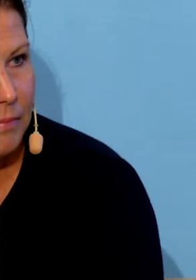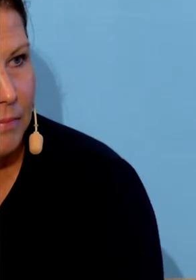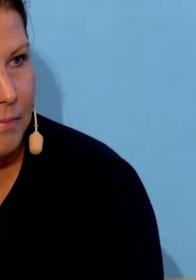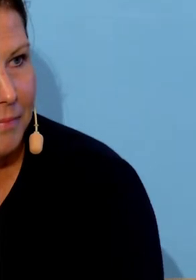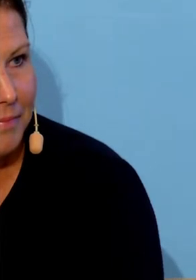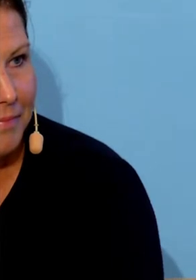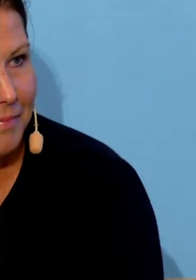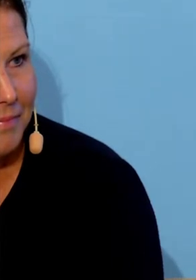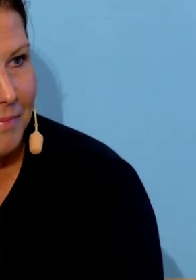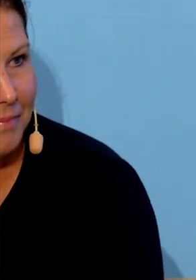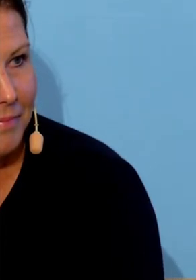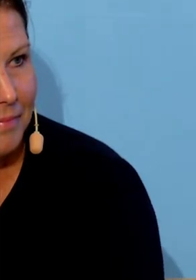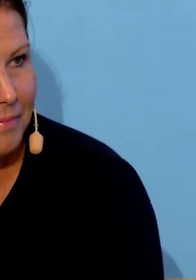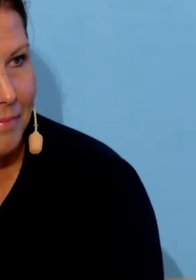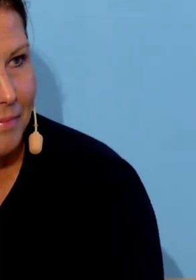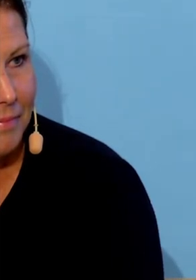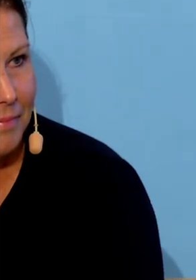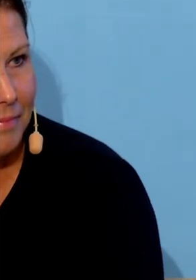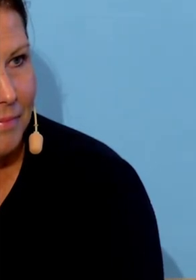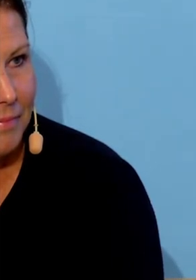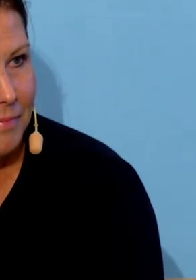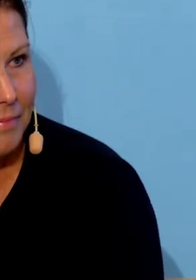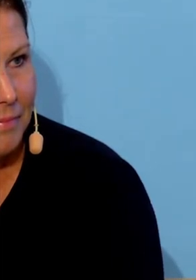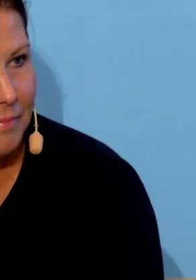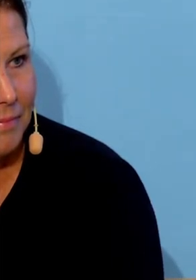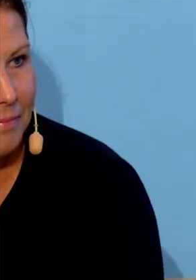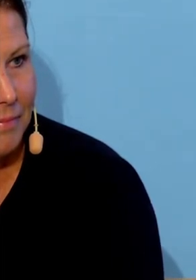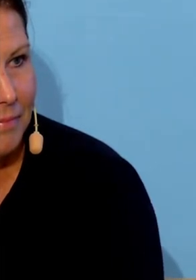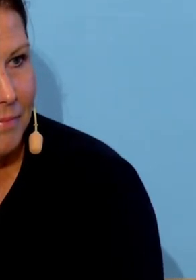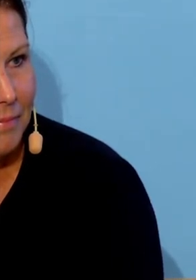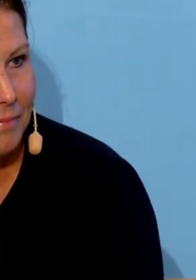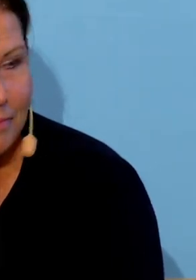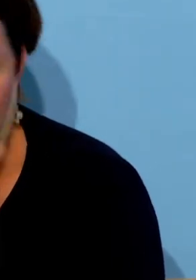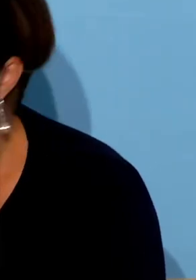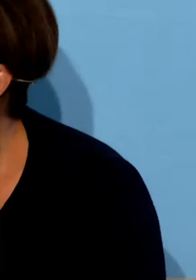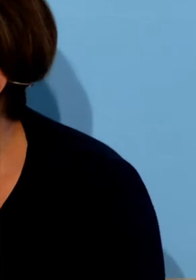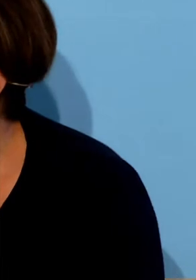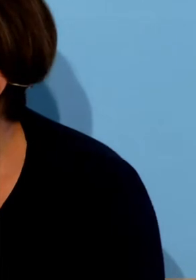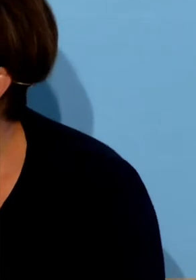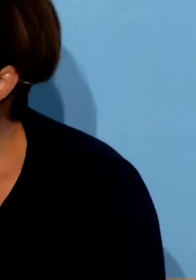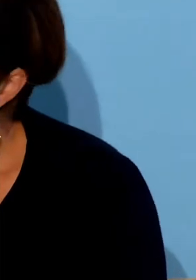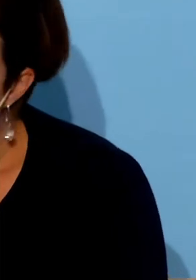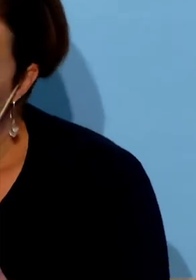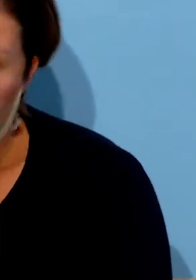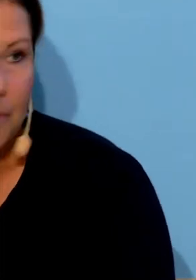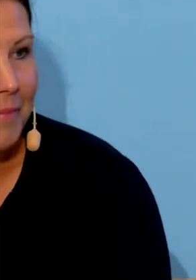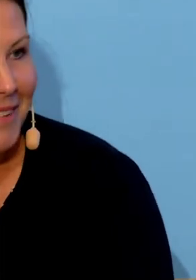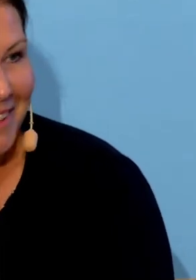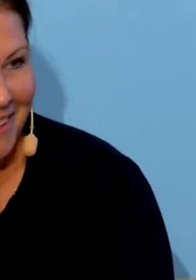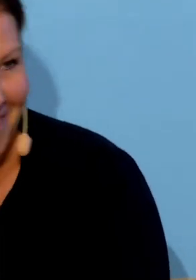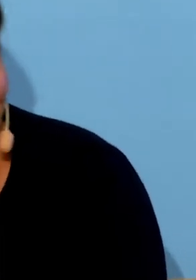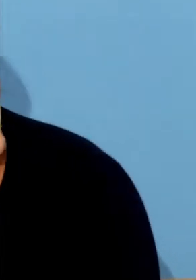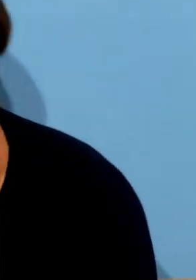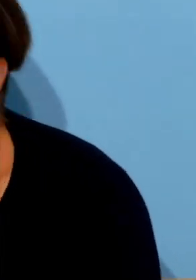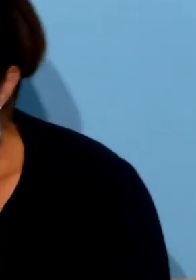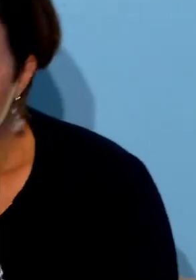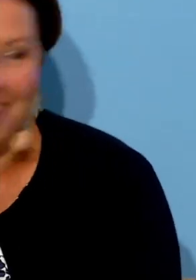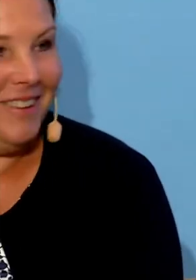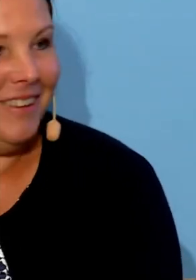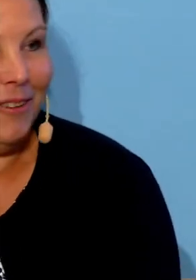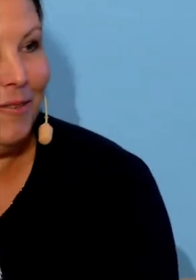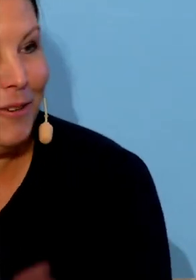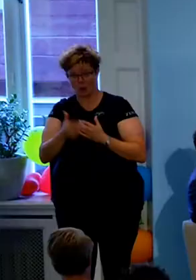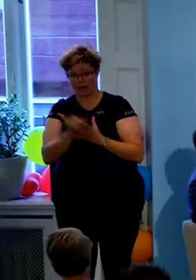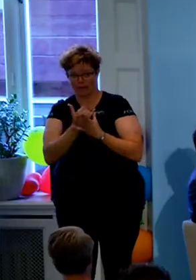måste du ha en förståelse för att det är andra människor som sitter mitt emot dig. Så att du måste ta deras perspektiv. Så vi kanske behöver mer präster och psykologer in i industrin